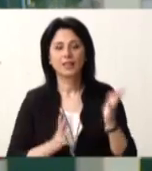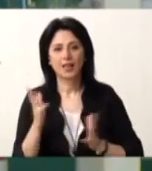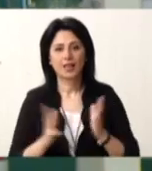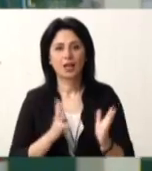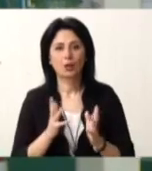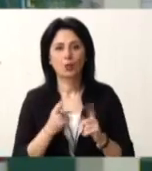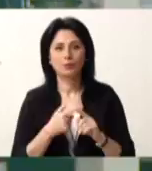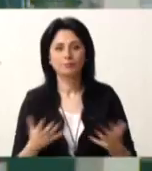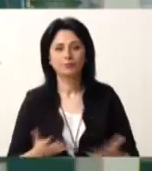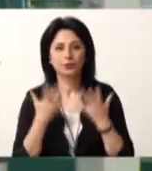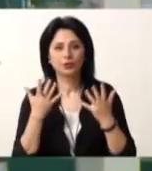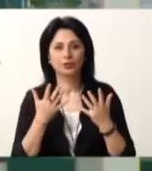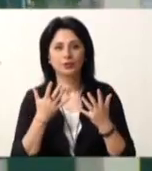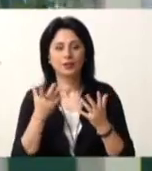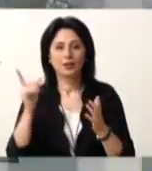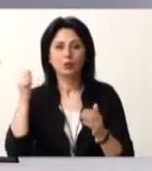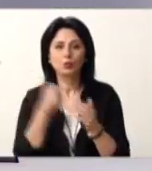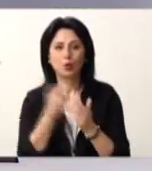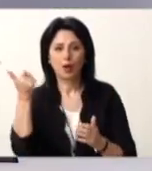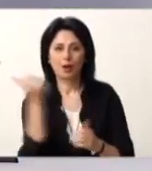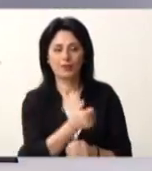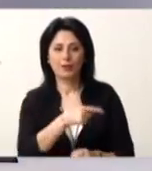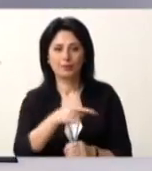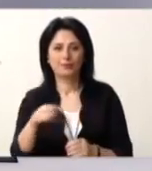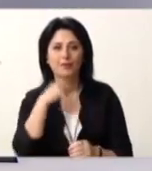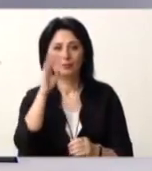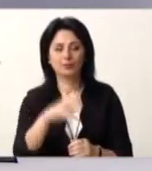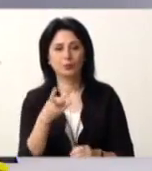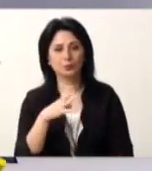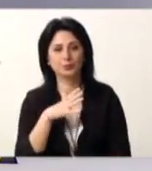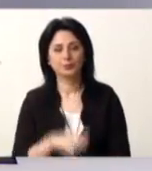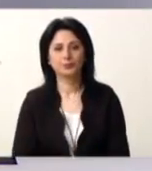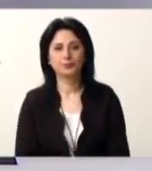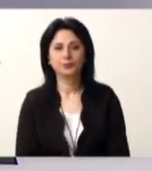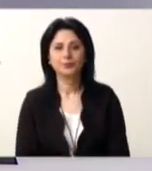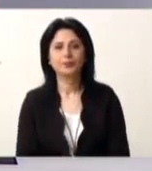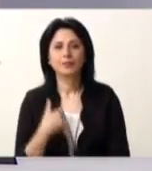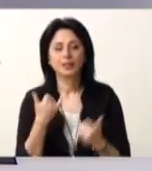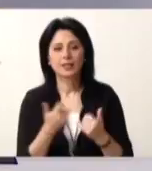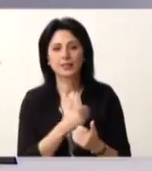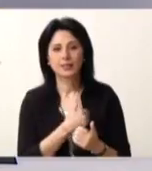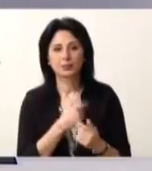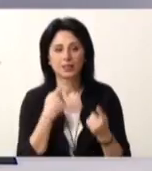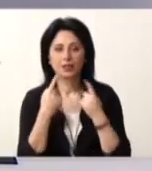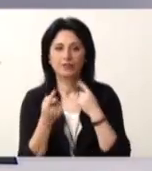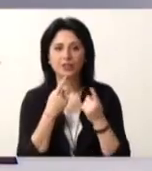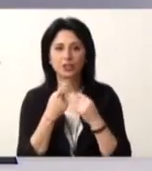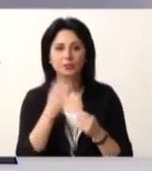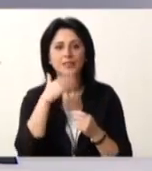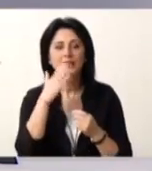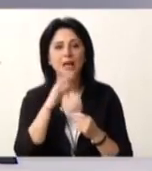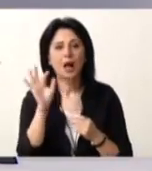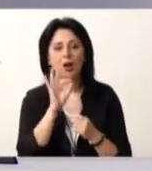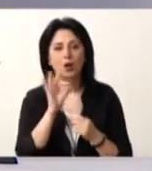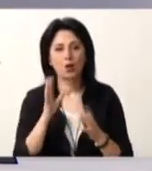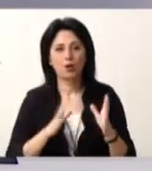ენერგიულად და ეს მხნეობა ხალისი გაყვეს მთელი კვირის განმავლობაში ჩვენ საქმიანობას. დიახ. დღეს მინდა ვისაუბროთ წყალში